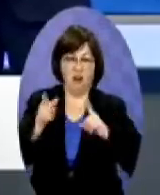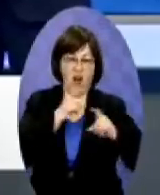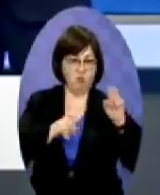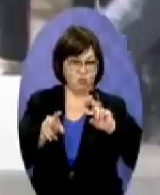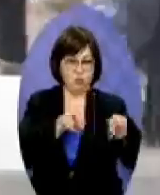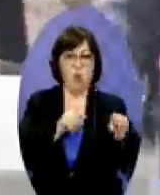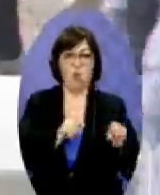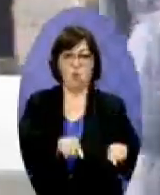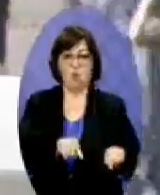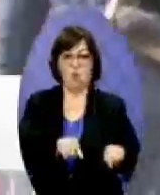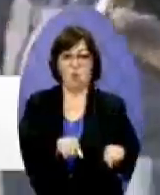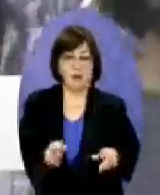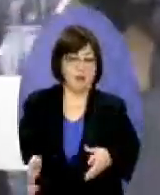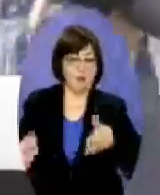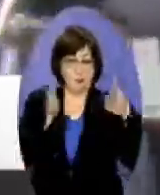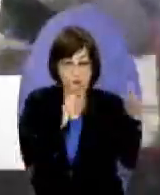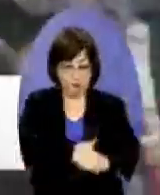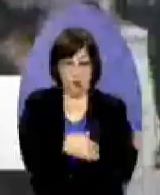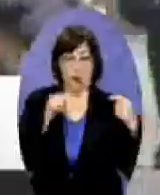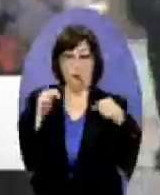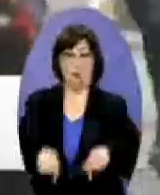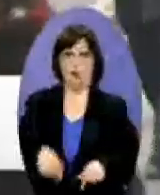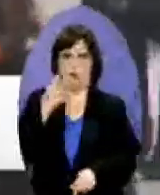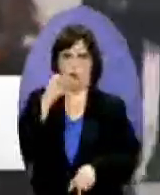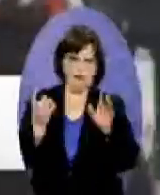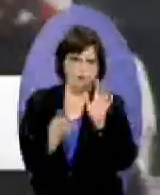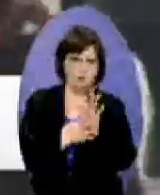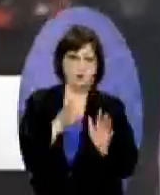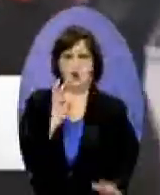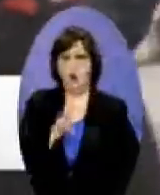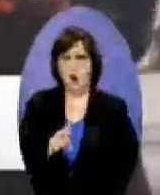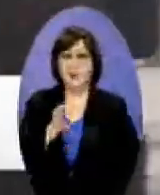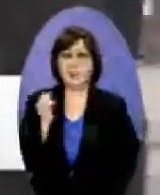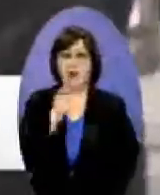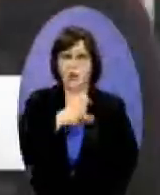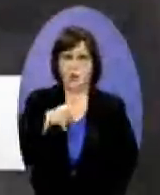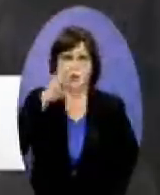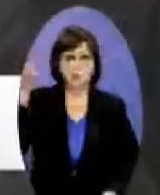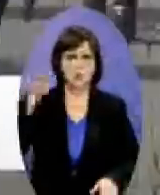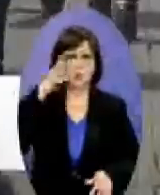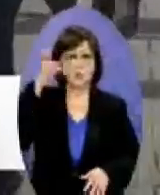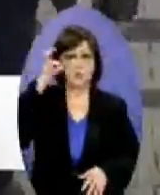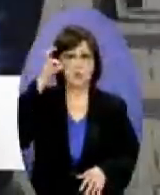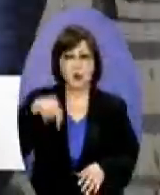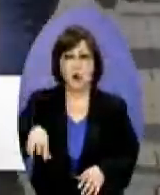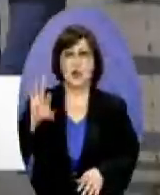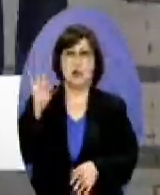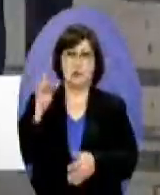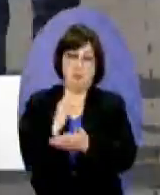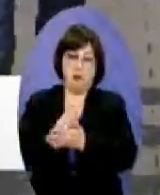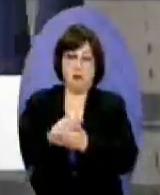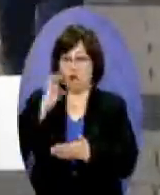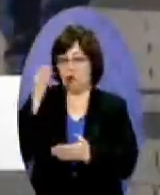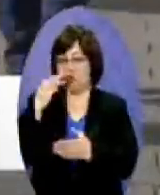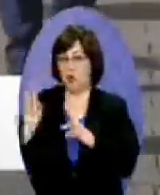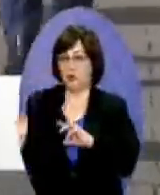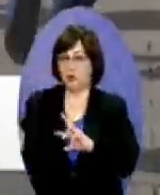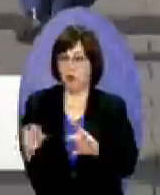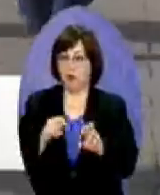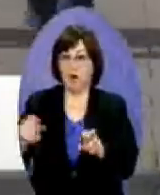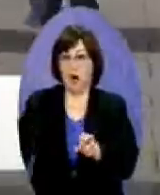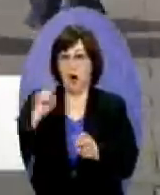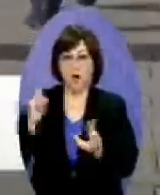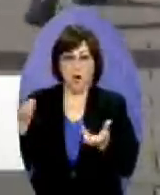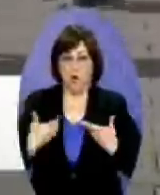дүн байж байгаа. За өнөөдрийн төвшөнд бол одоо иргэдийн санхүүгийн боловсрол ямар хэмжээнд байна вэ гэдэг талаар тодорхой судалгаа мэдээлэл алга байна. За гэхдээ